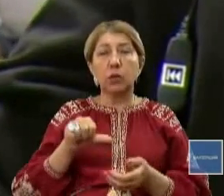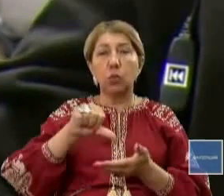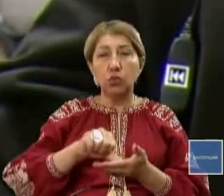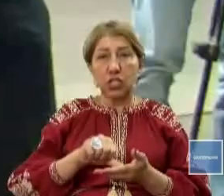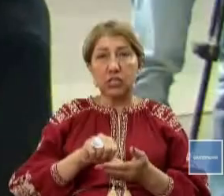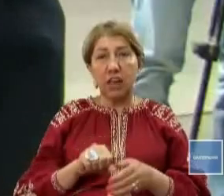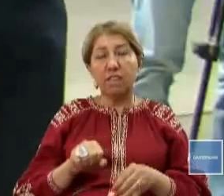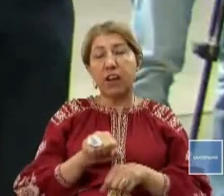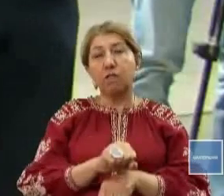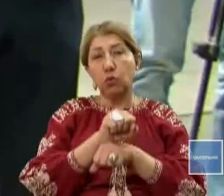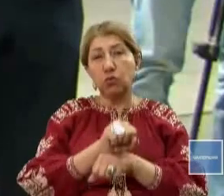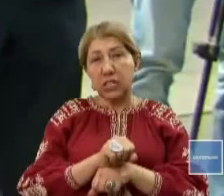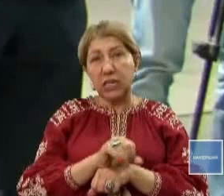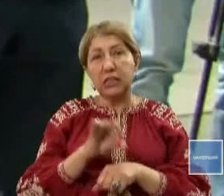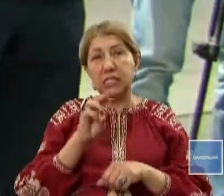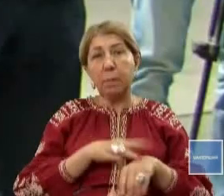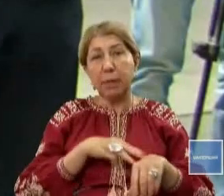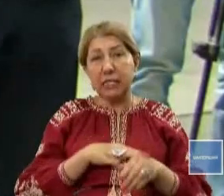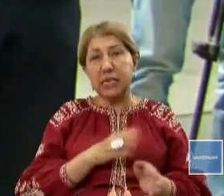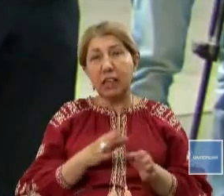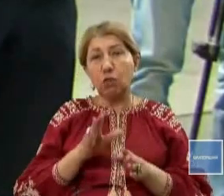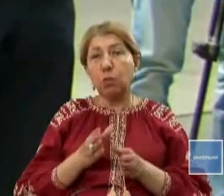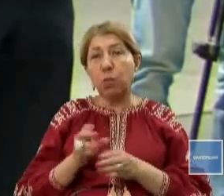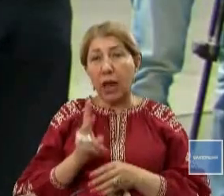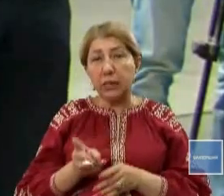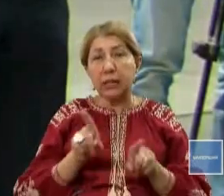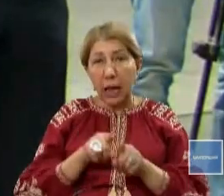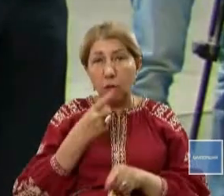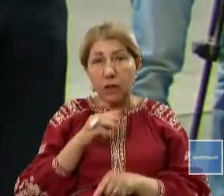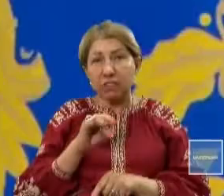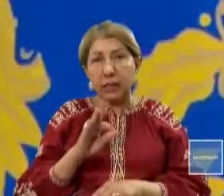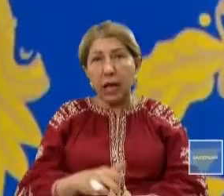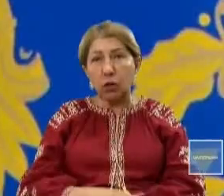злочинці, а міліція, значить, наводить порядок. Дякую вам.